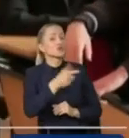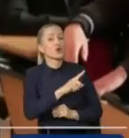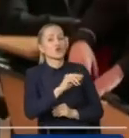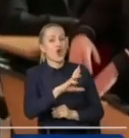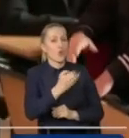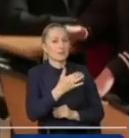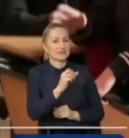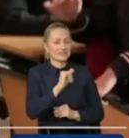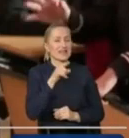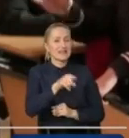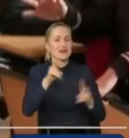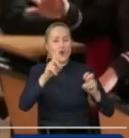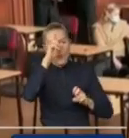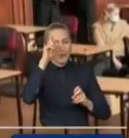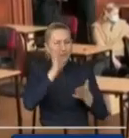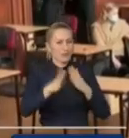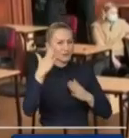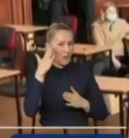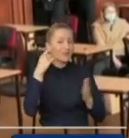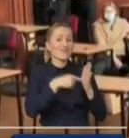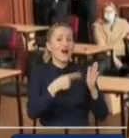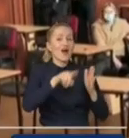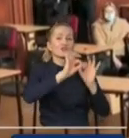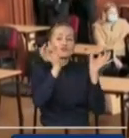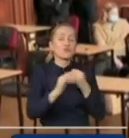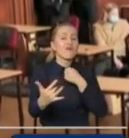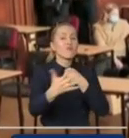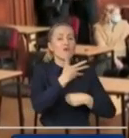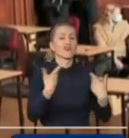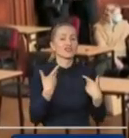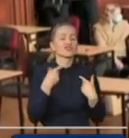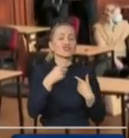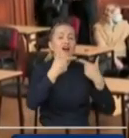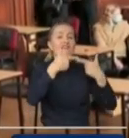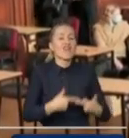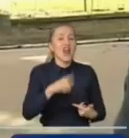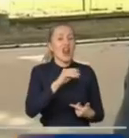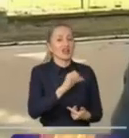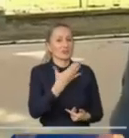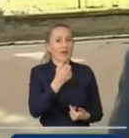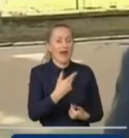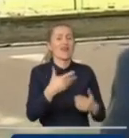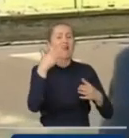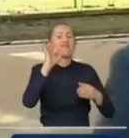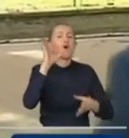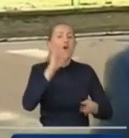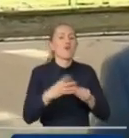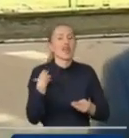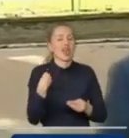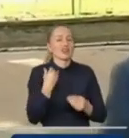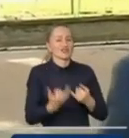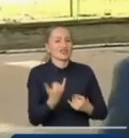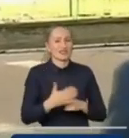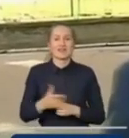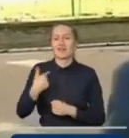Ludzie bezdomni, ale w odniesieniu do sztuki, która wpływa na nasze życie. Do analizy wiersz Leśmiana z lat dziecięcych. Szczerze mówiąc, spodziewałem się, że będzie